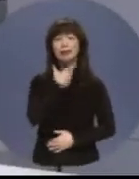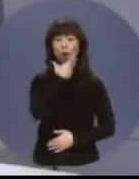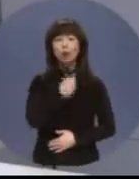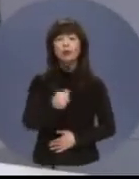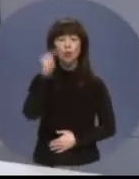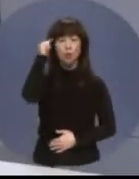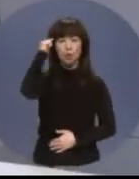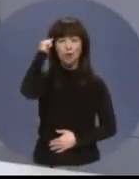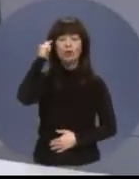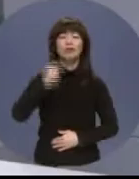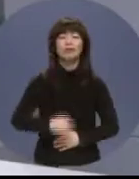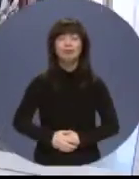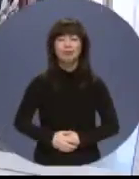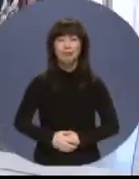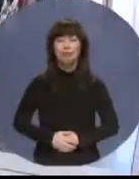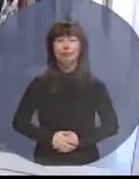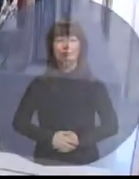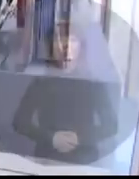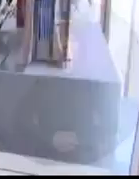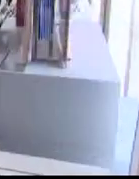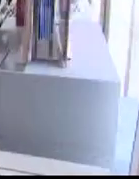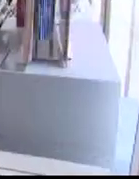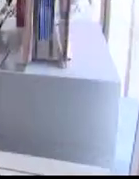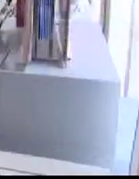していただきたいと思います。